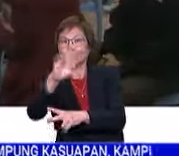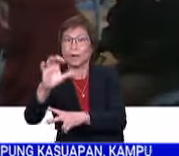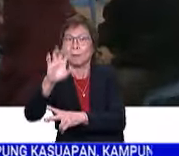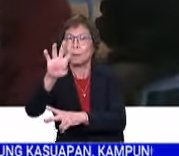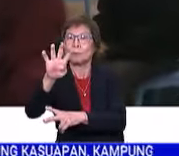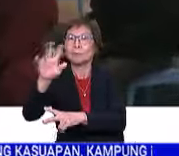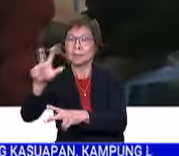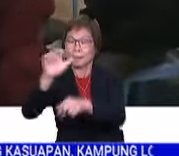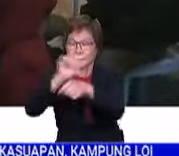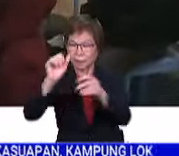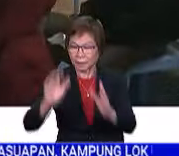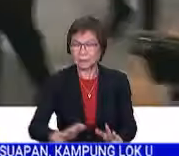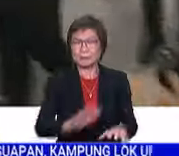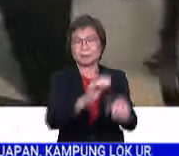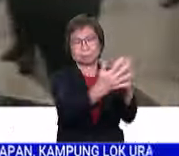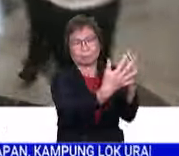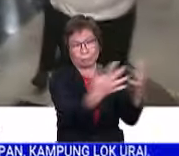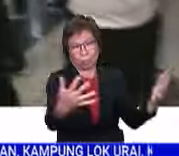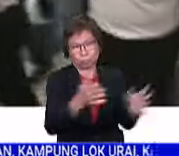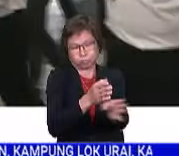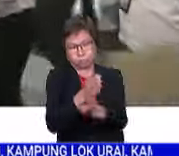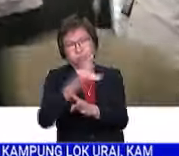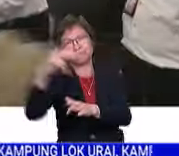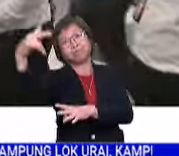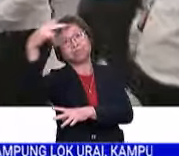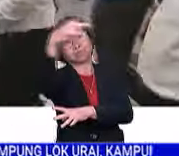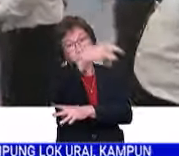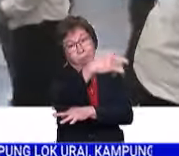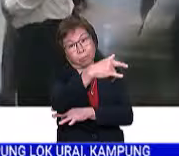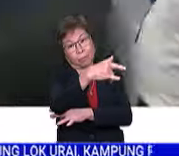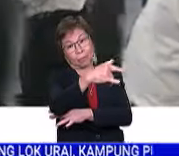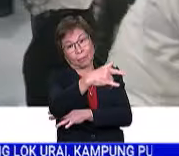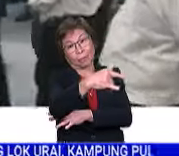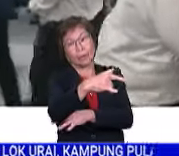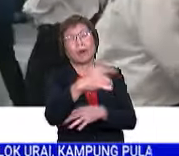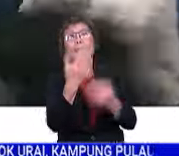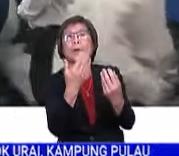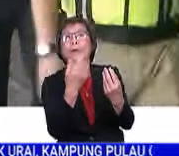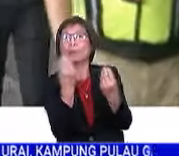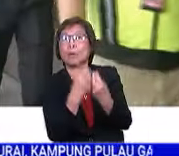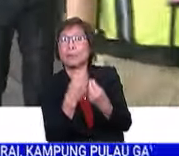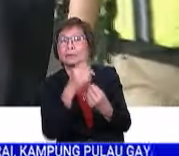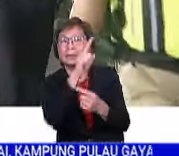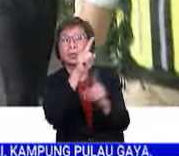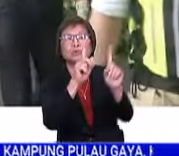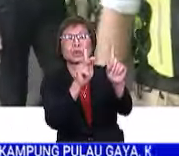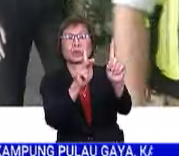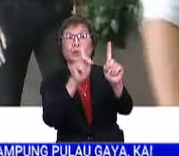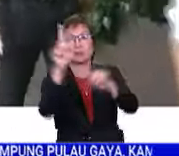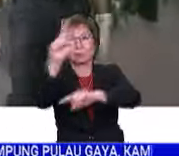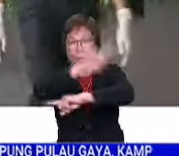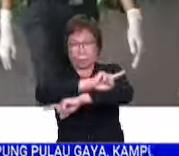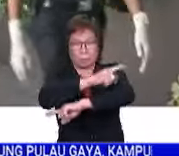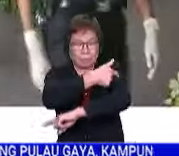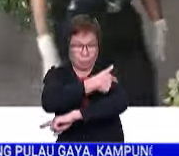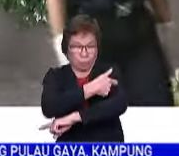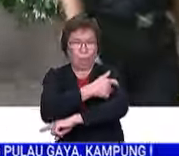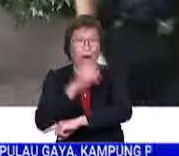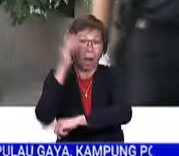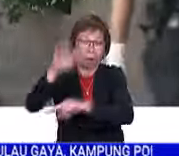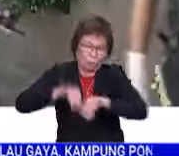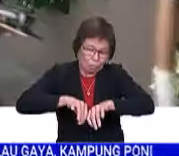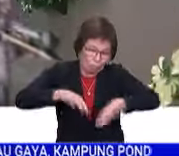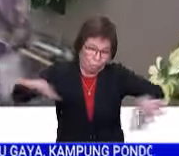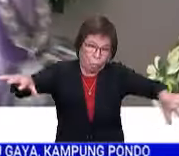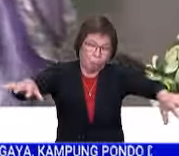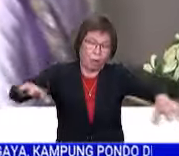22,243 petugas barisan hadapan sektor penerbangan dengan kapasiti 1,000 dos sehari. Dan ia bakal diperluas